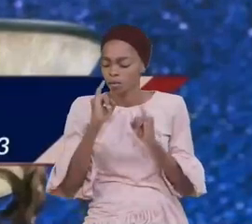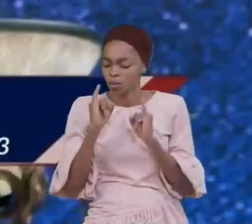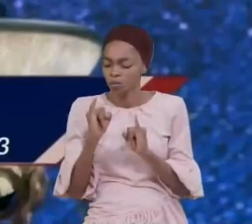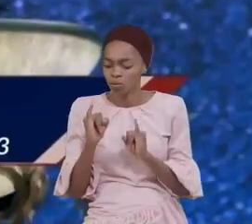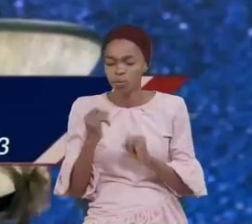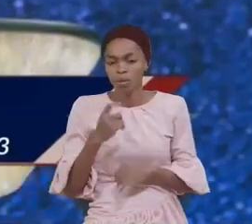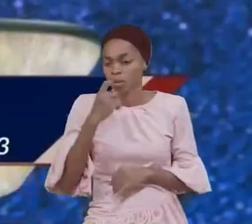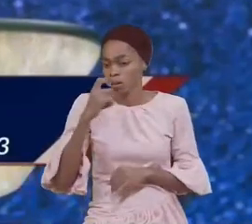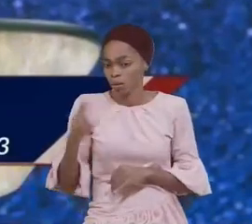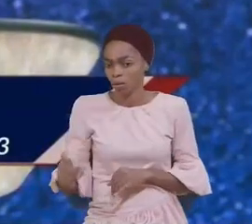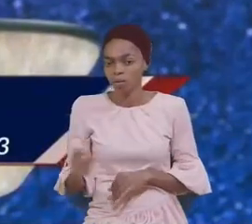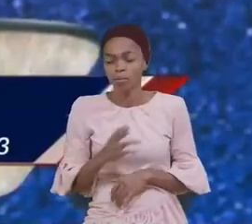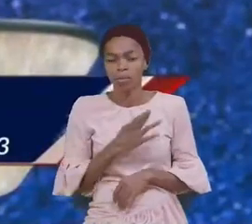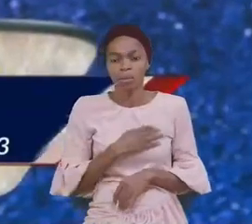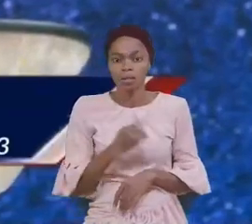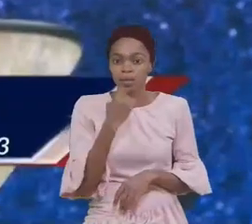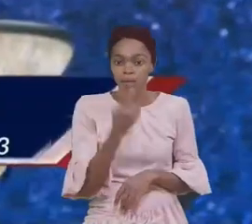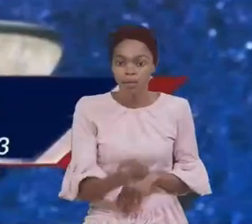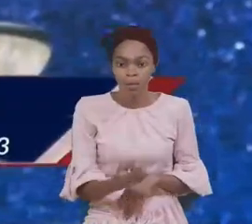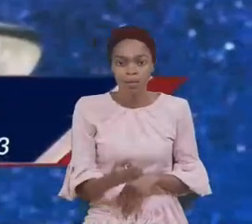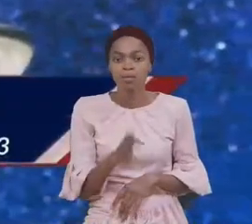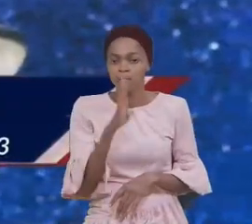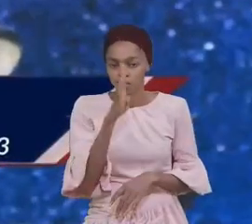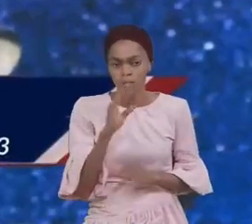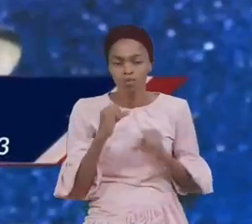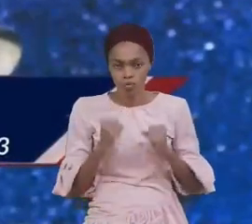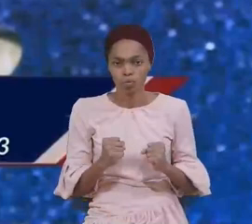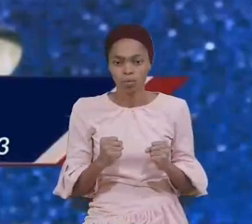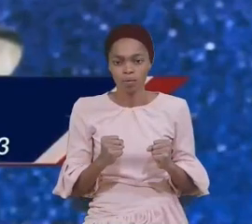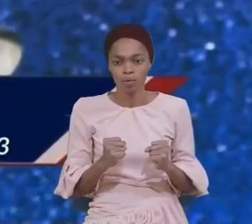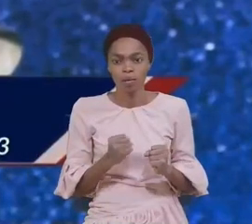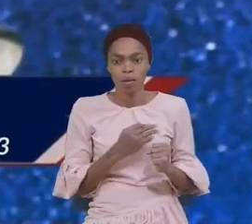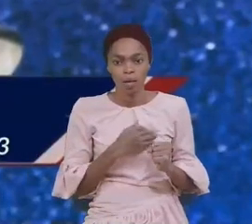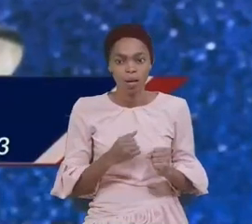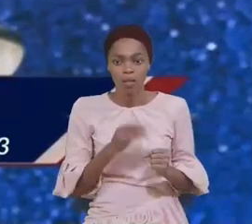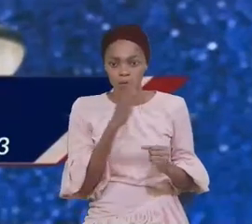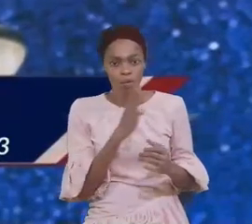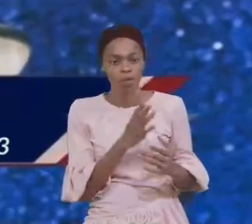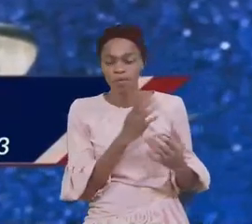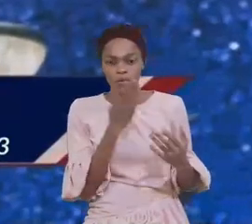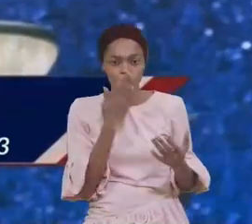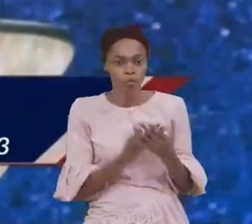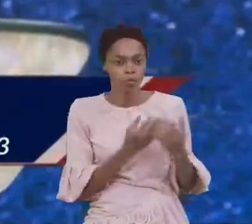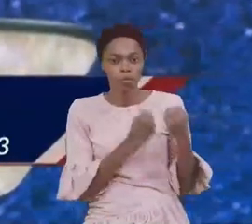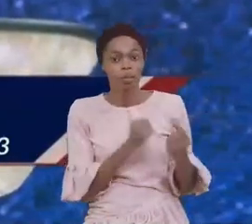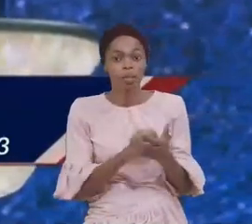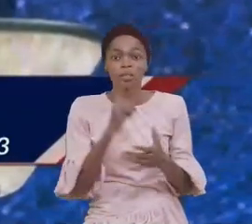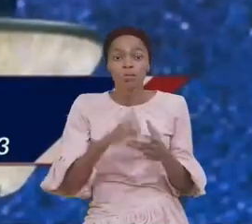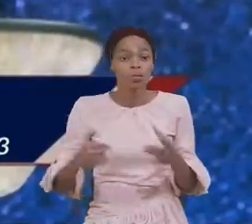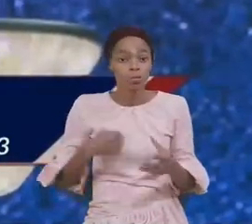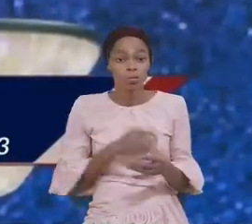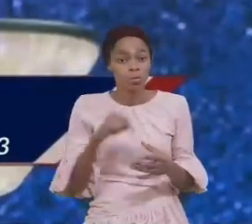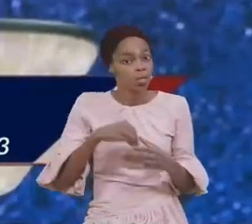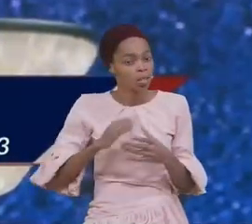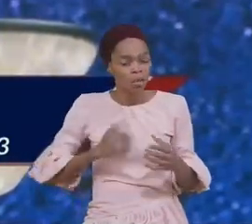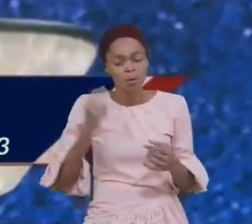une charge, une commission à Josué. L'Éternel donna ses ordres à Josué, fils de Nun. Il dit, fortifie-toi et prends courage. C'est ce dont on a